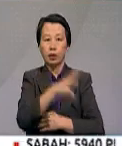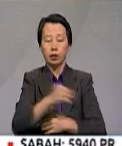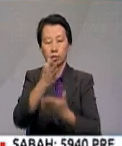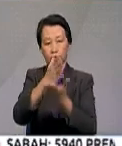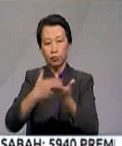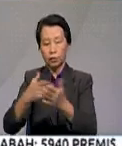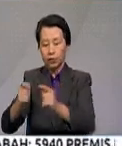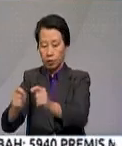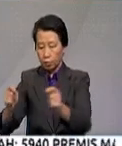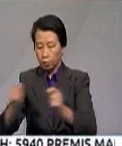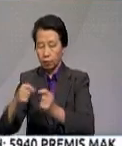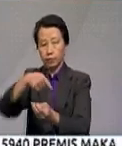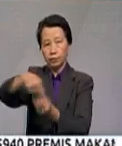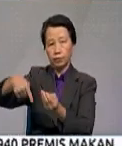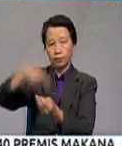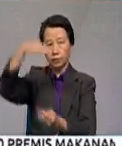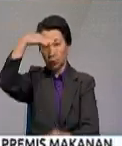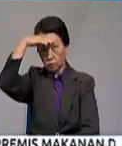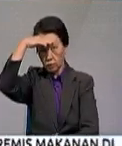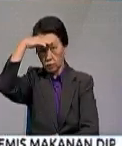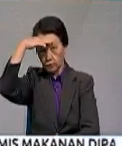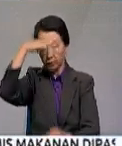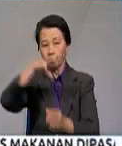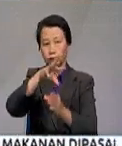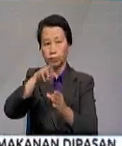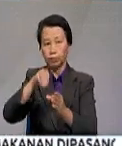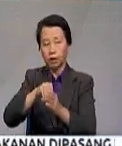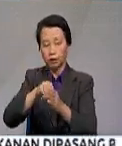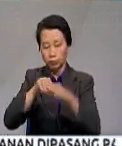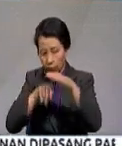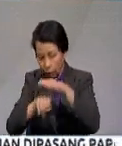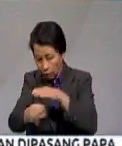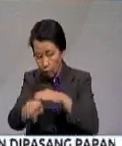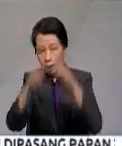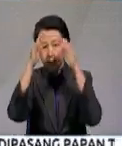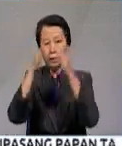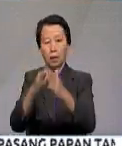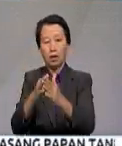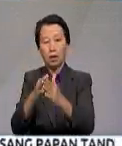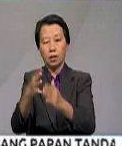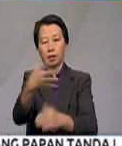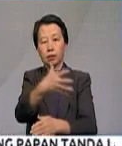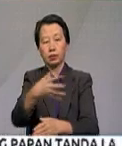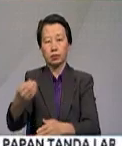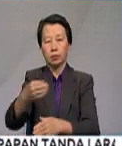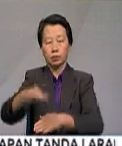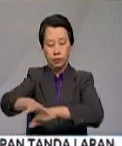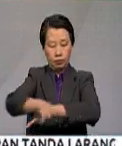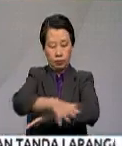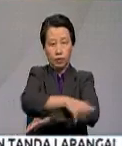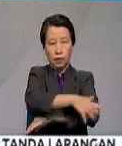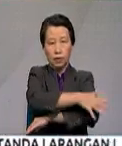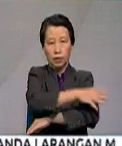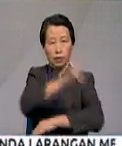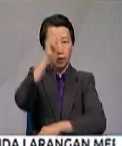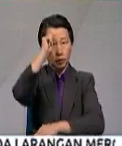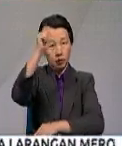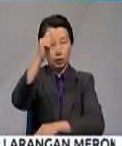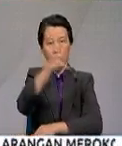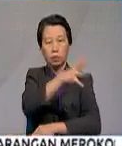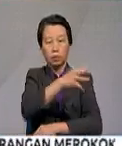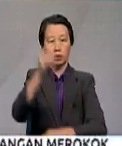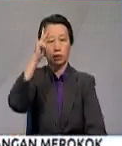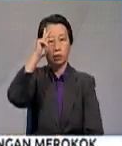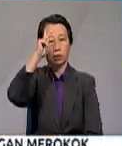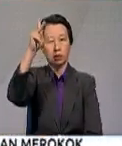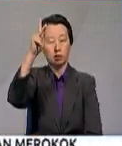beberapa tempat di sekitar negeri Johor, termasuklah di pedalaman negeri Pahang dan juga di pesisiran pantai negeri Terengganu dan juga